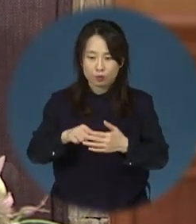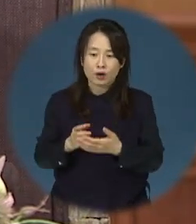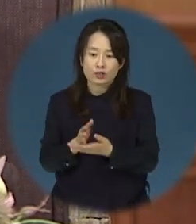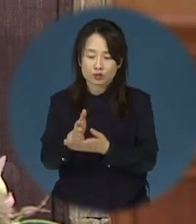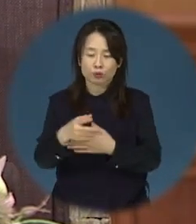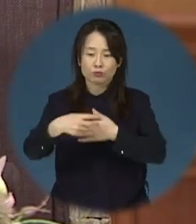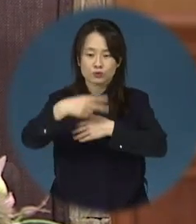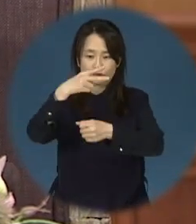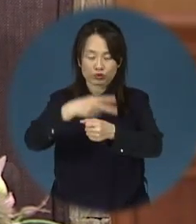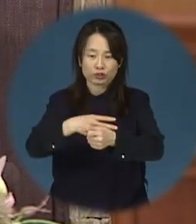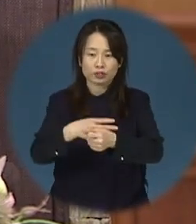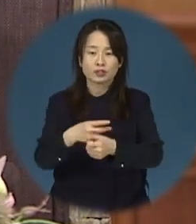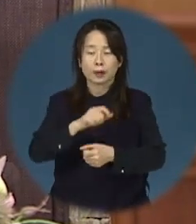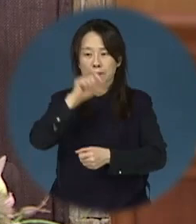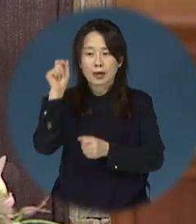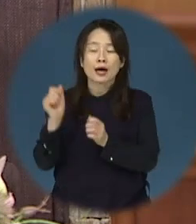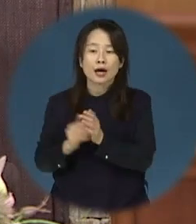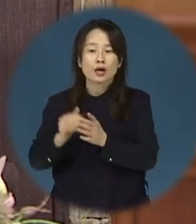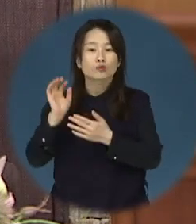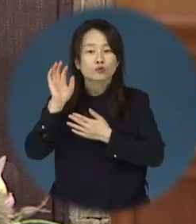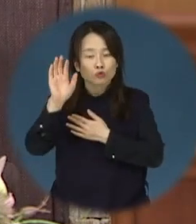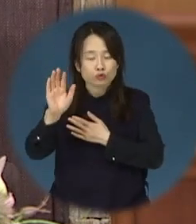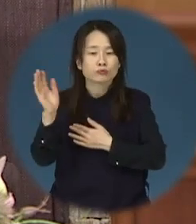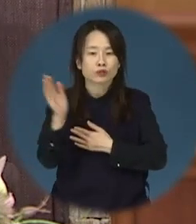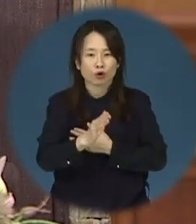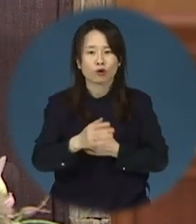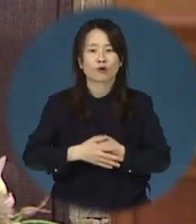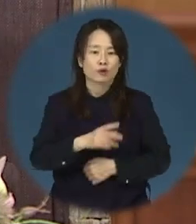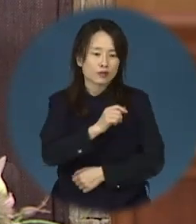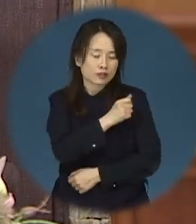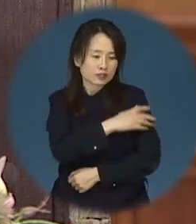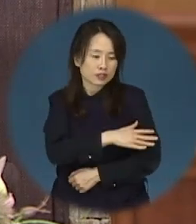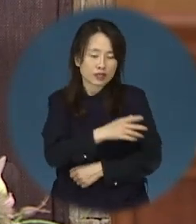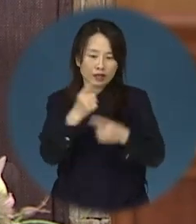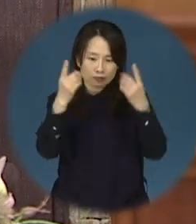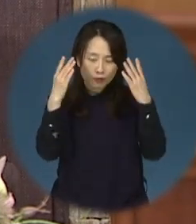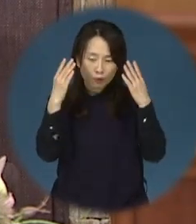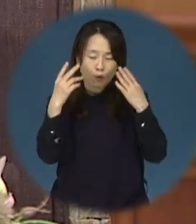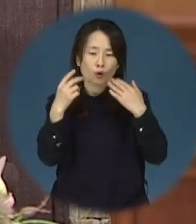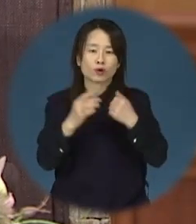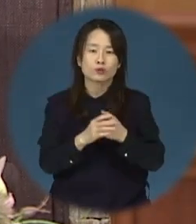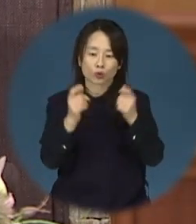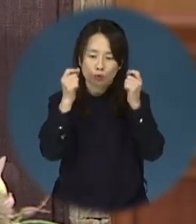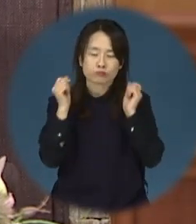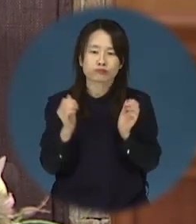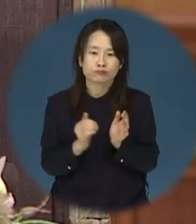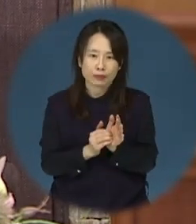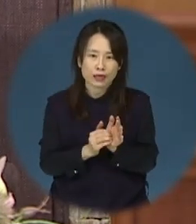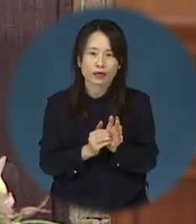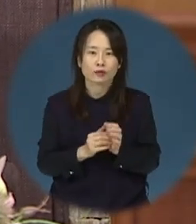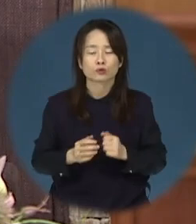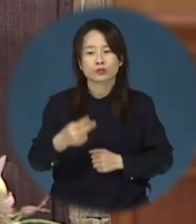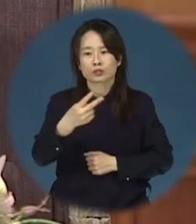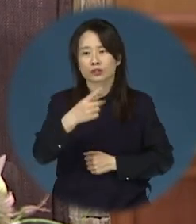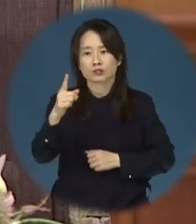이대병원에서 일단 트레이닝 받고 그렇겠죠. 인턴 레지던트 다 트레이닝 받고 전문의를 따야지 이제 시작할 수 있으니까 그때가 2001년.